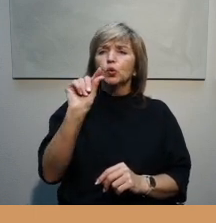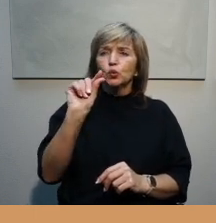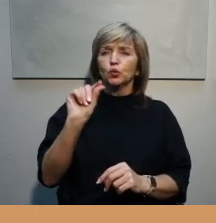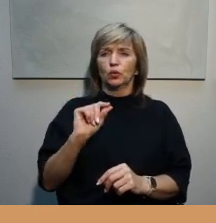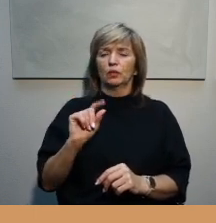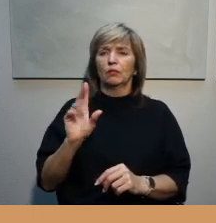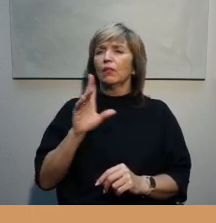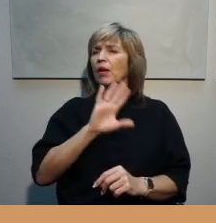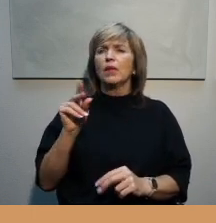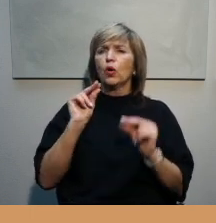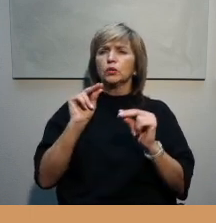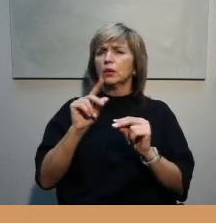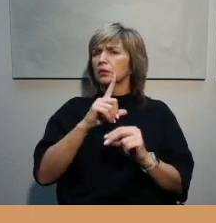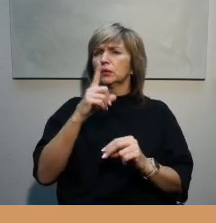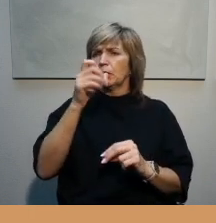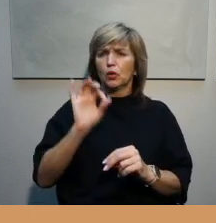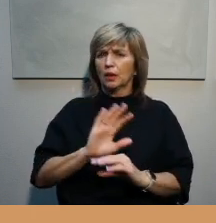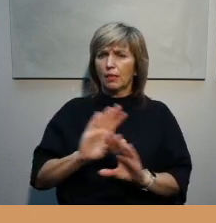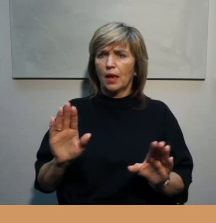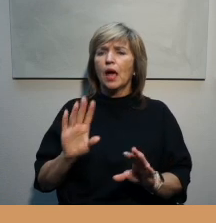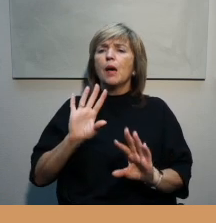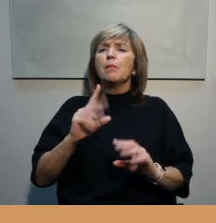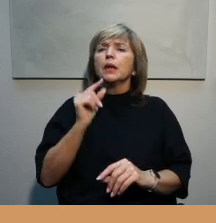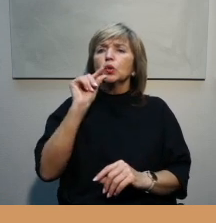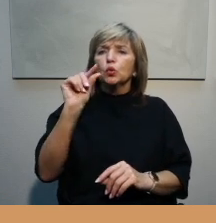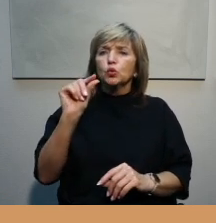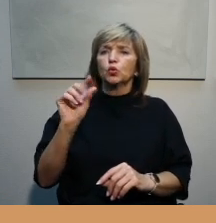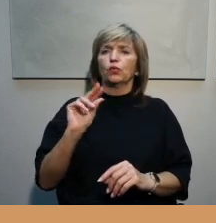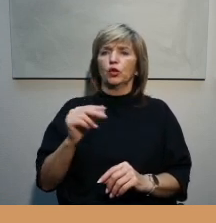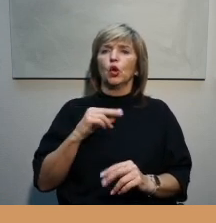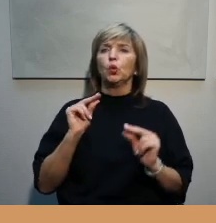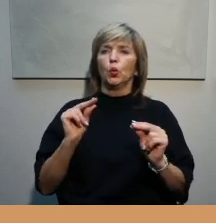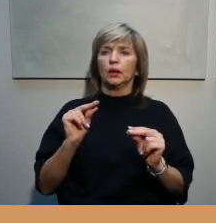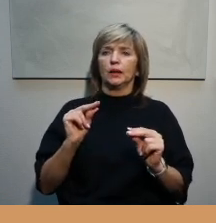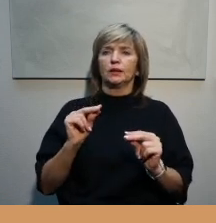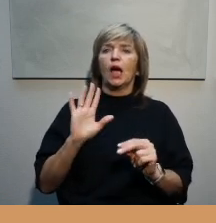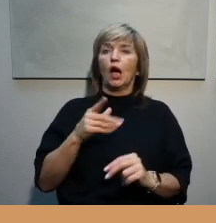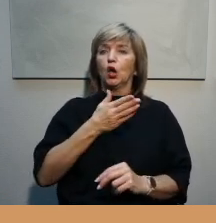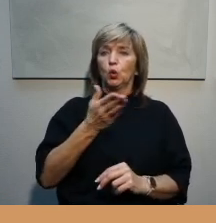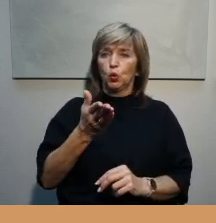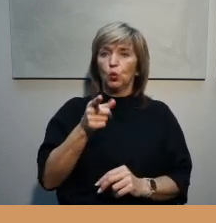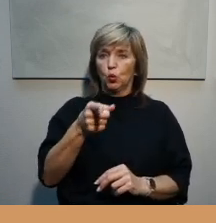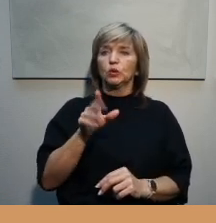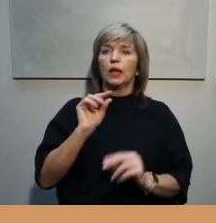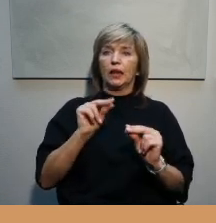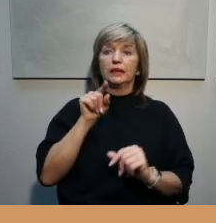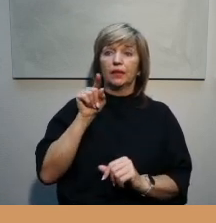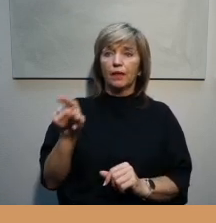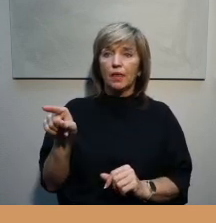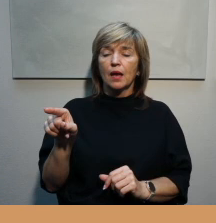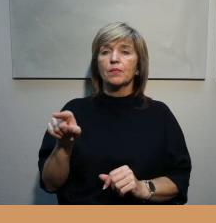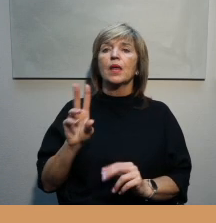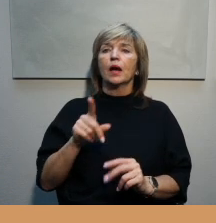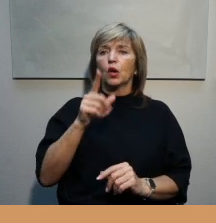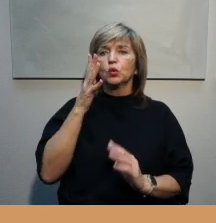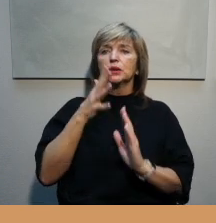viņam nav jāuzticās pilnībā mums, bet ja kaut nedaudz viņš noticēs, ka jūs ticat viņam, ka